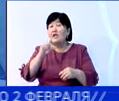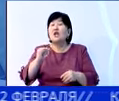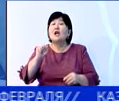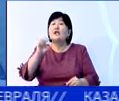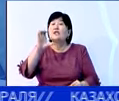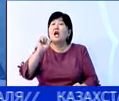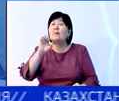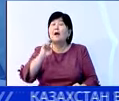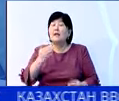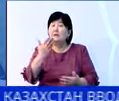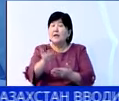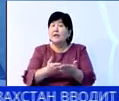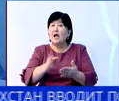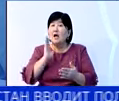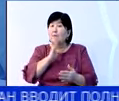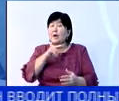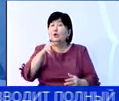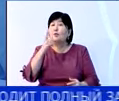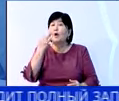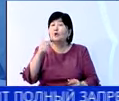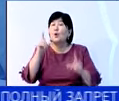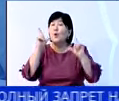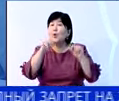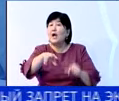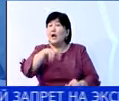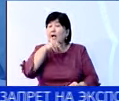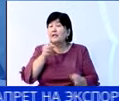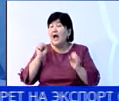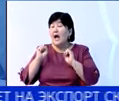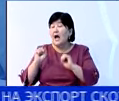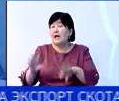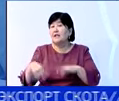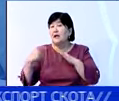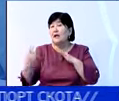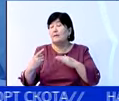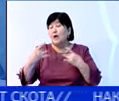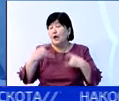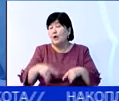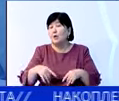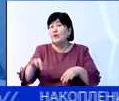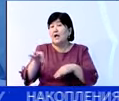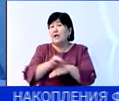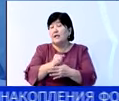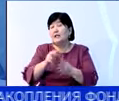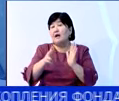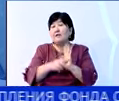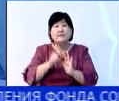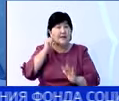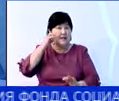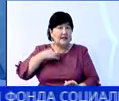Сабалак. По имеющимся данным, мать Людмила Цой уехала в Корею, оставив на произвол судьбы рожденного вне брака 8-летнего